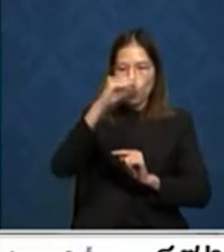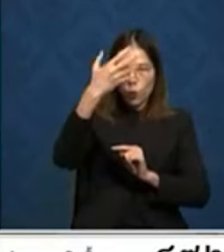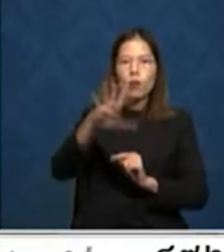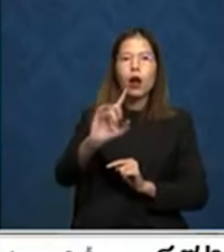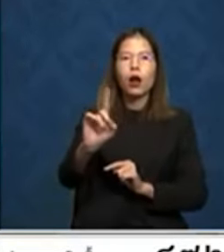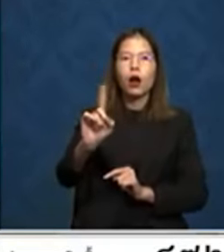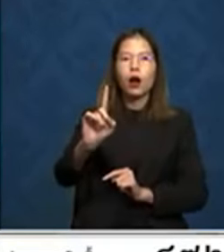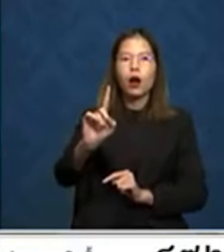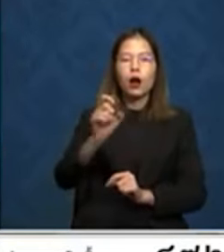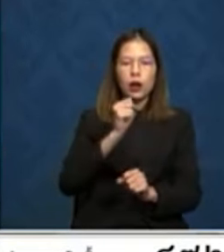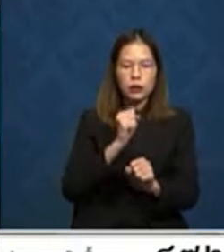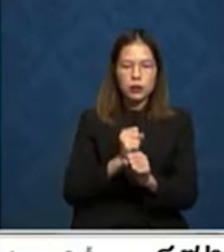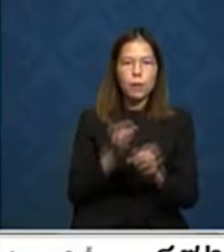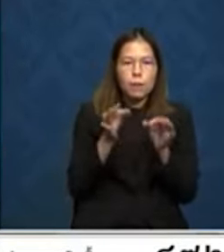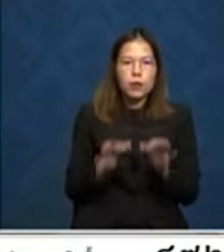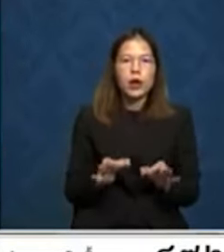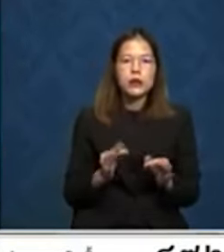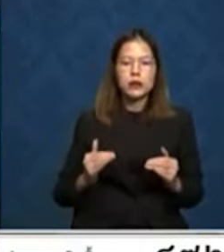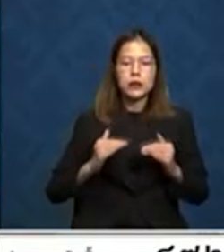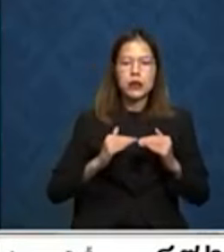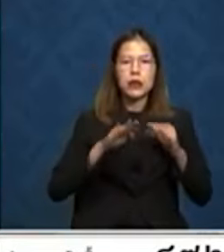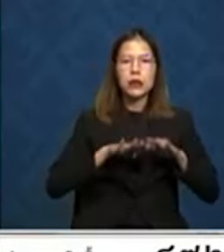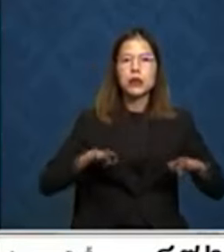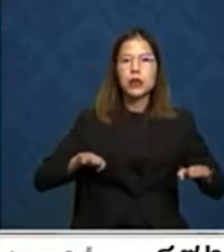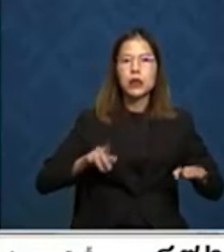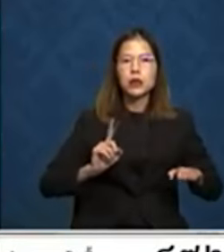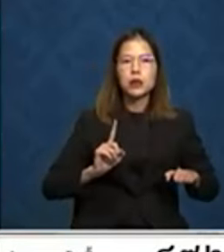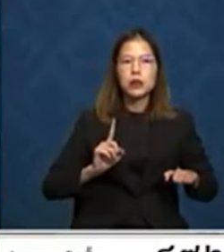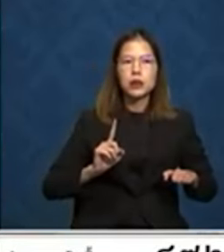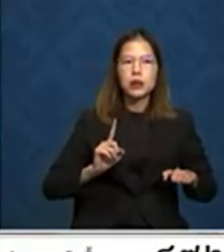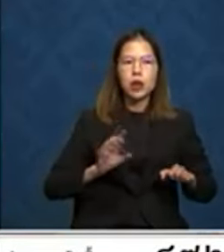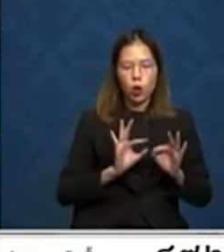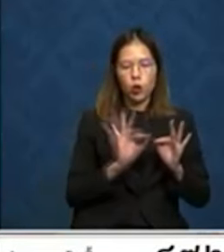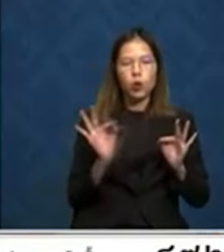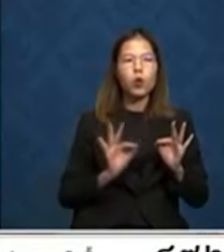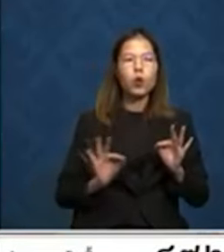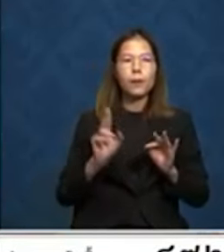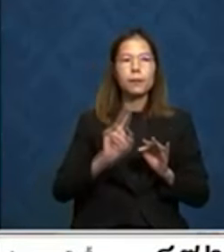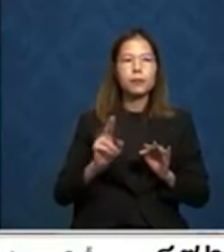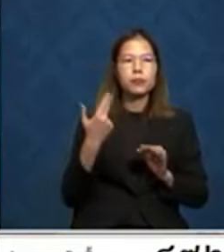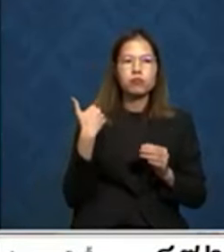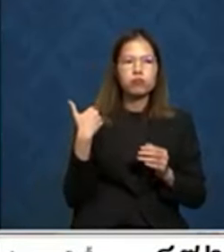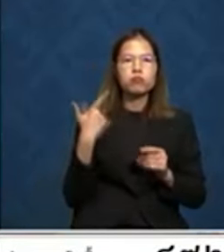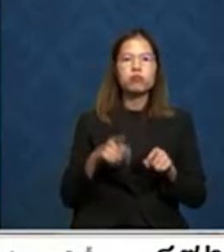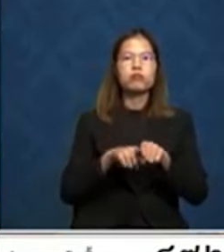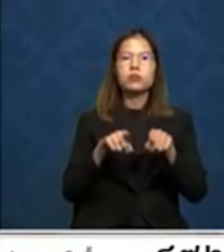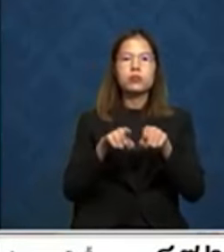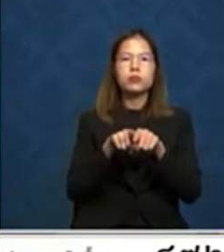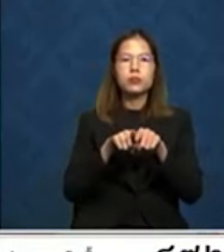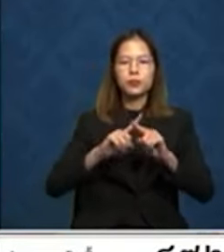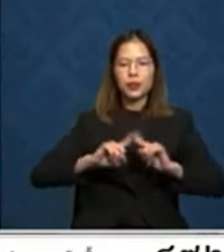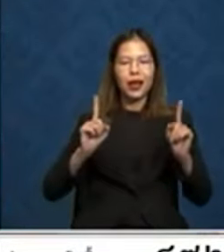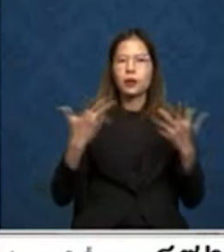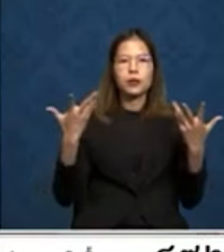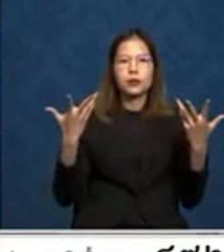ว่าเราได้มีการทำอนุสัญญาว่าด้วยสิทธิเด็กไปและในข้อความที่เราใช้นะคะก็ไม่ได้แตกต่ากันเลยค่ะหลาย